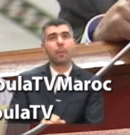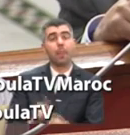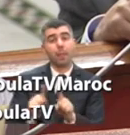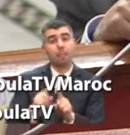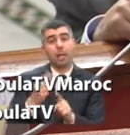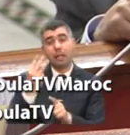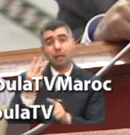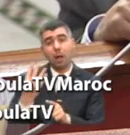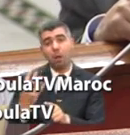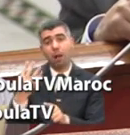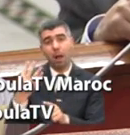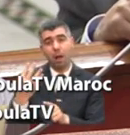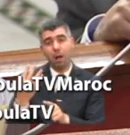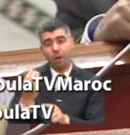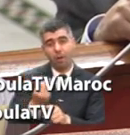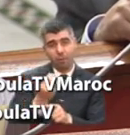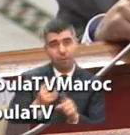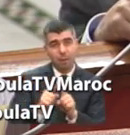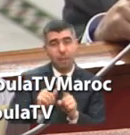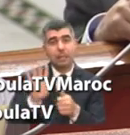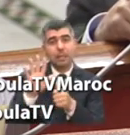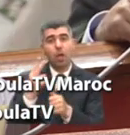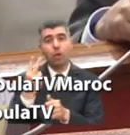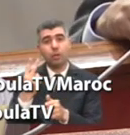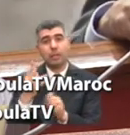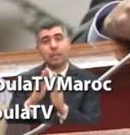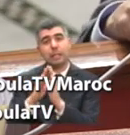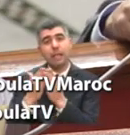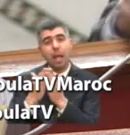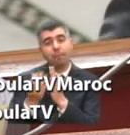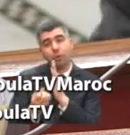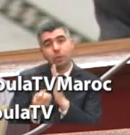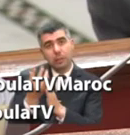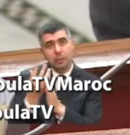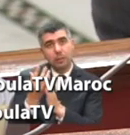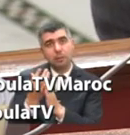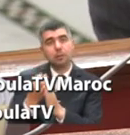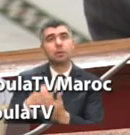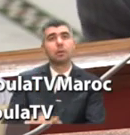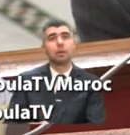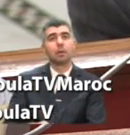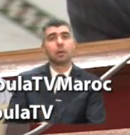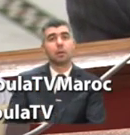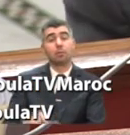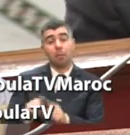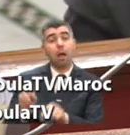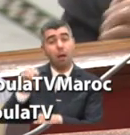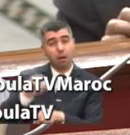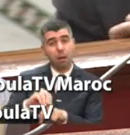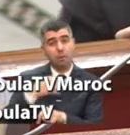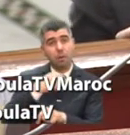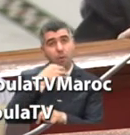للثالث والرابع تم اصدار 26 كتاب جديد و26 دليل بيداغوجي جديد. لكن تنقولها مره اخرى،